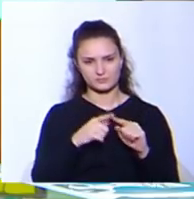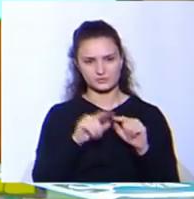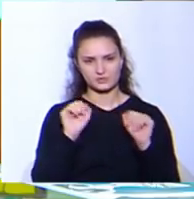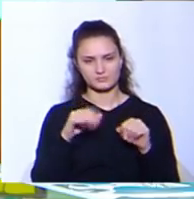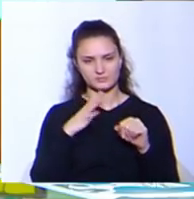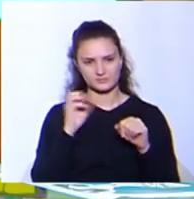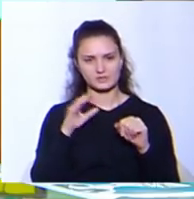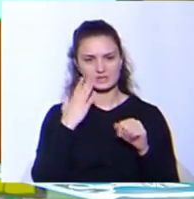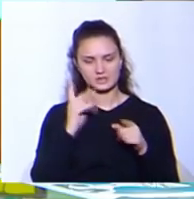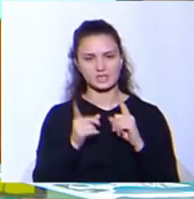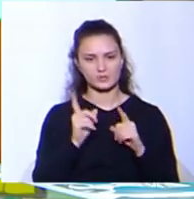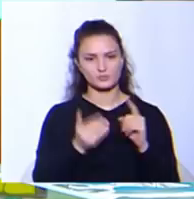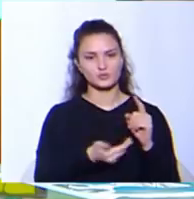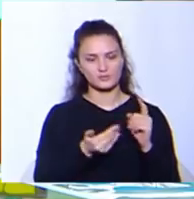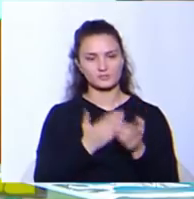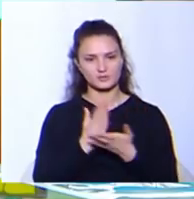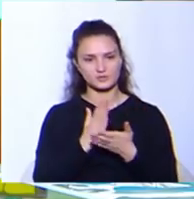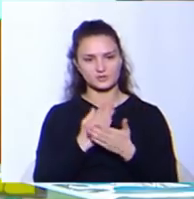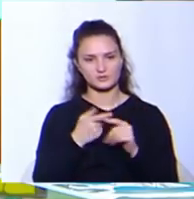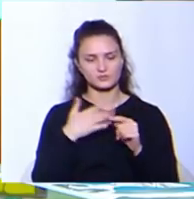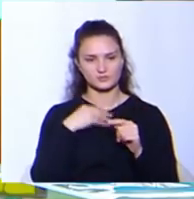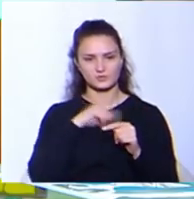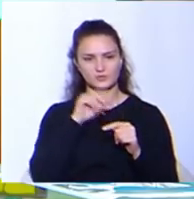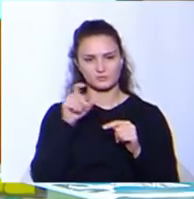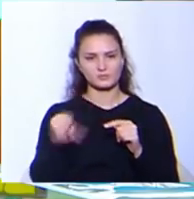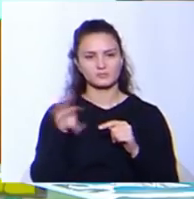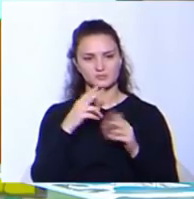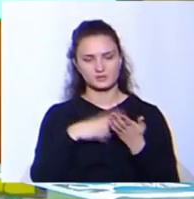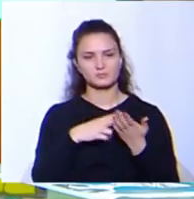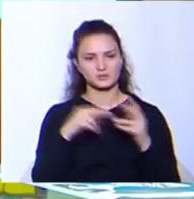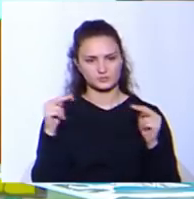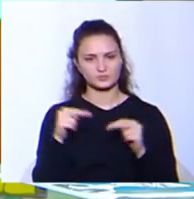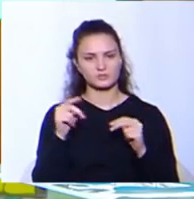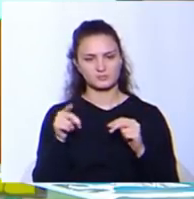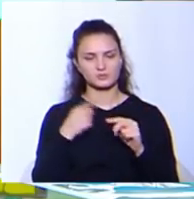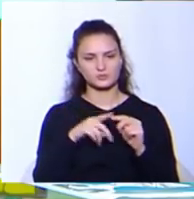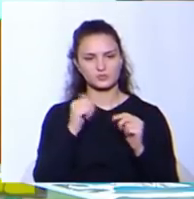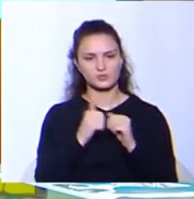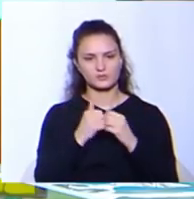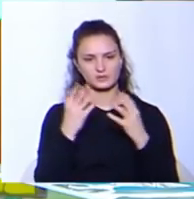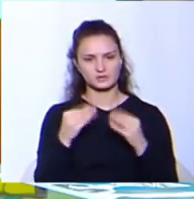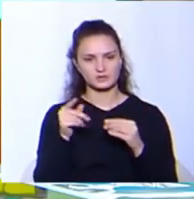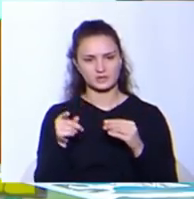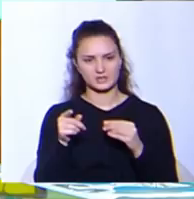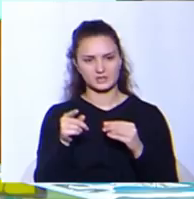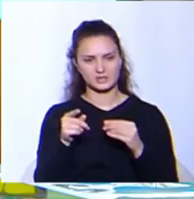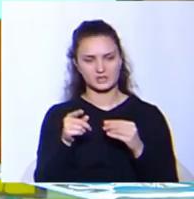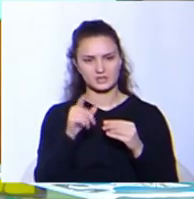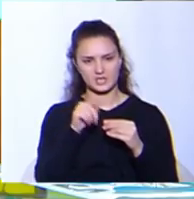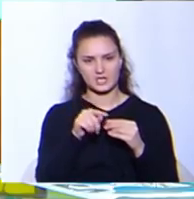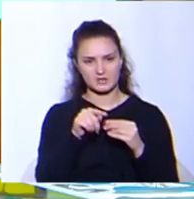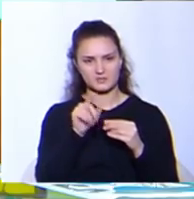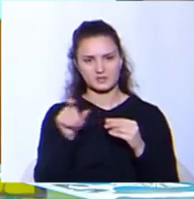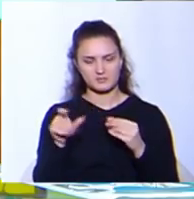შეიძლება იყოს, ვიდრე რეალური ცხოვრება და ჩვენი კოლეგები ამას დამიდასტურებენ, იმიტომ რომ ისინი ყოველდღიურად ამ რეალობასთან